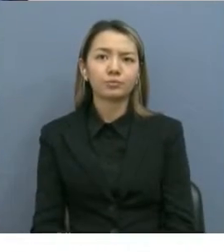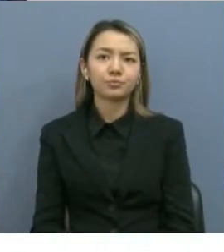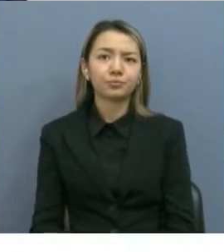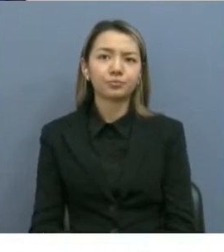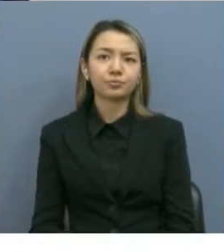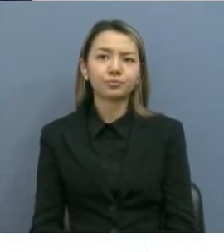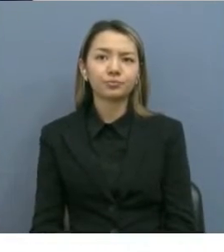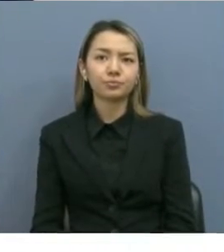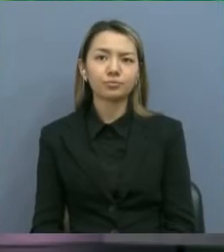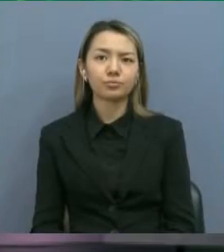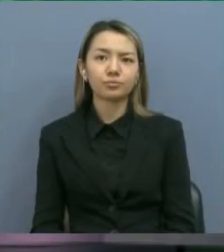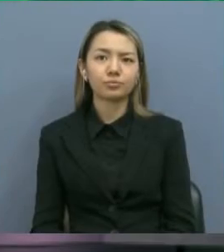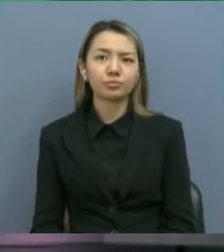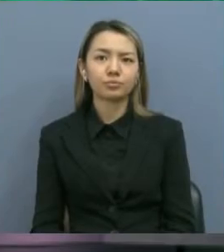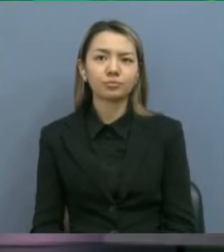Көкше ақпарат.